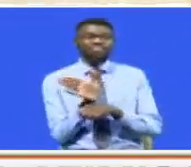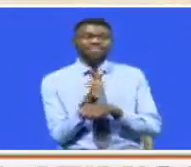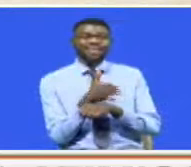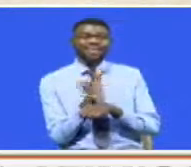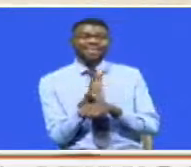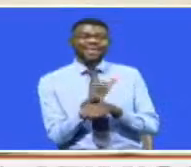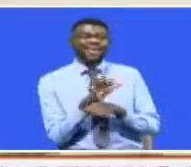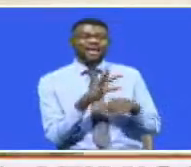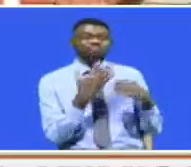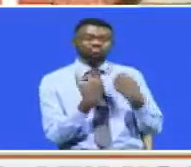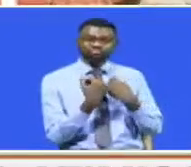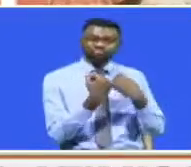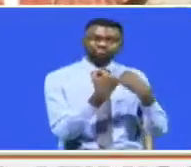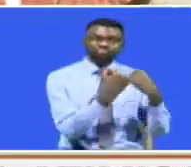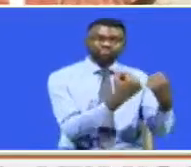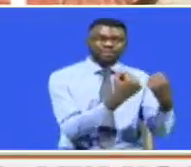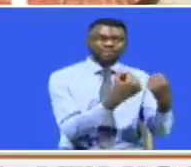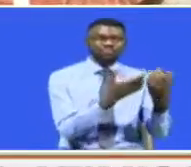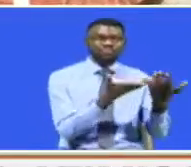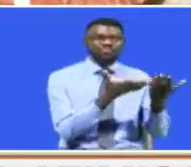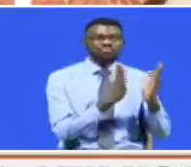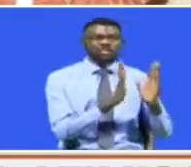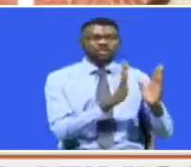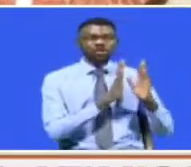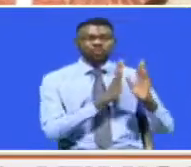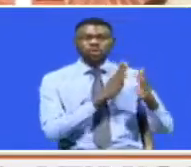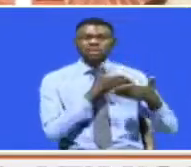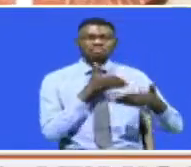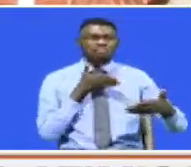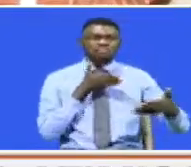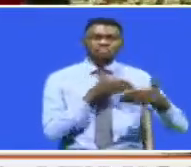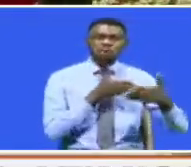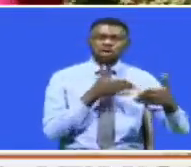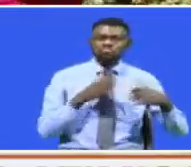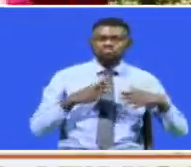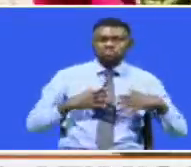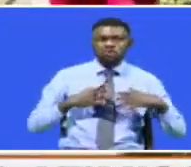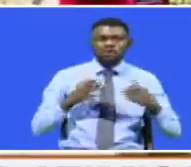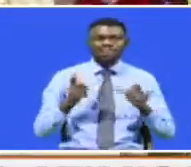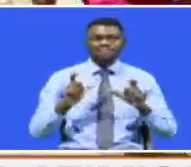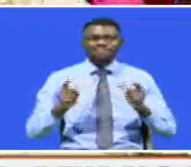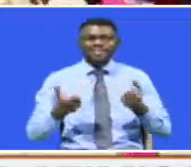yakiondoka baada ya walinzi kujaribu kuwaondoa na habari na juhudi zao kugonga mwamba,